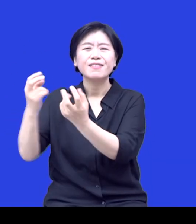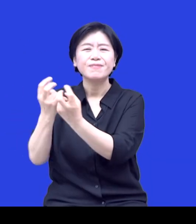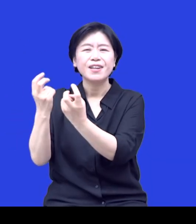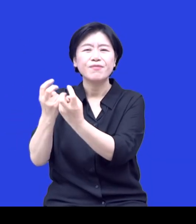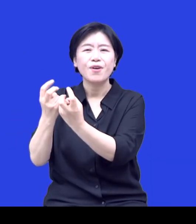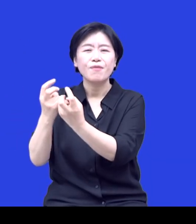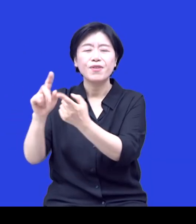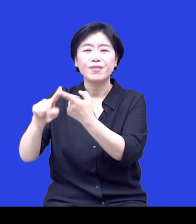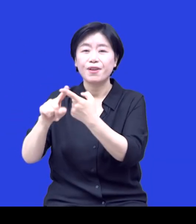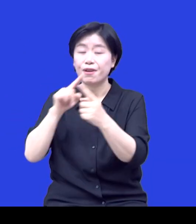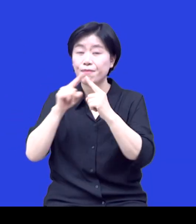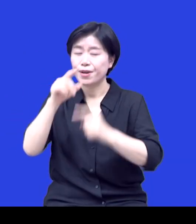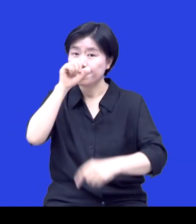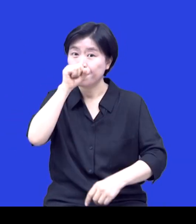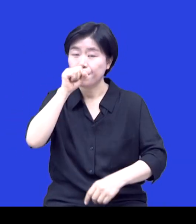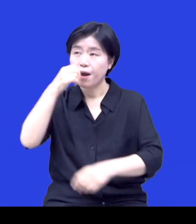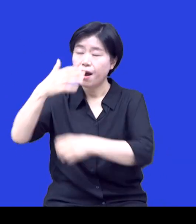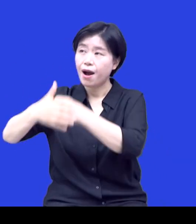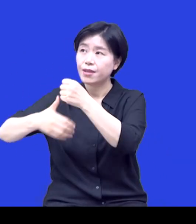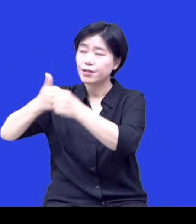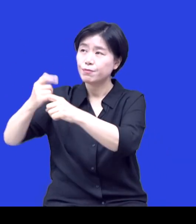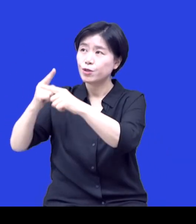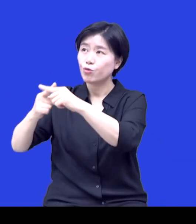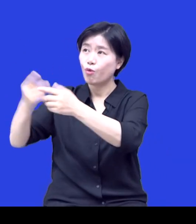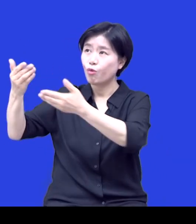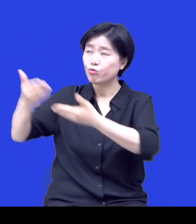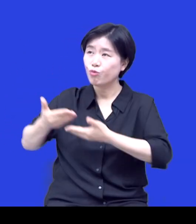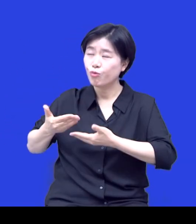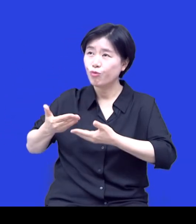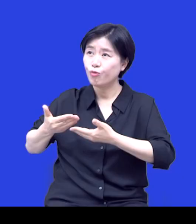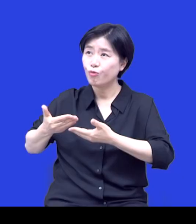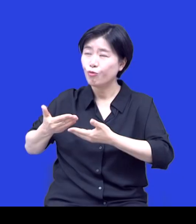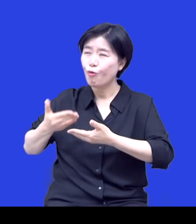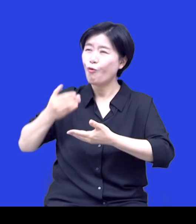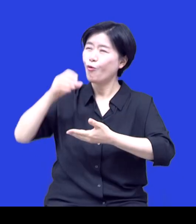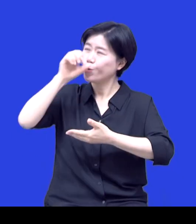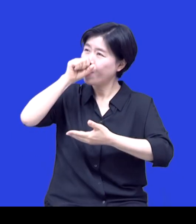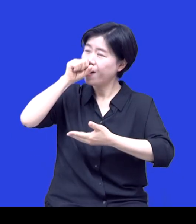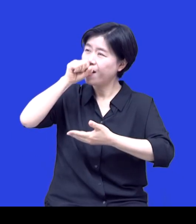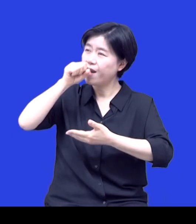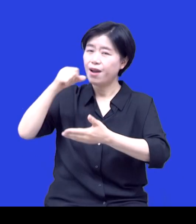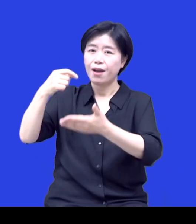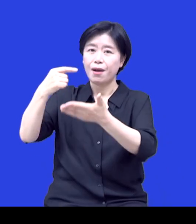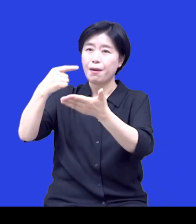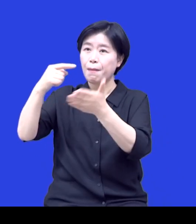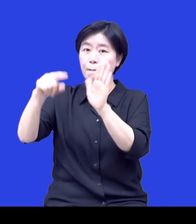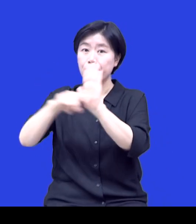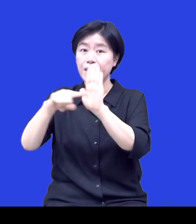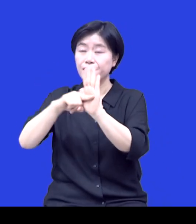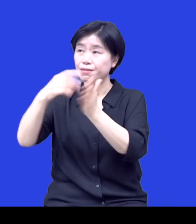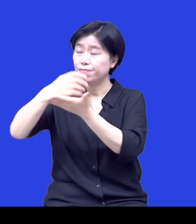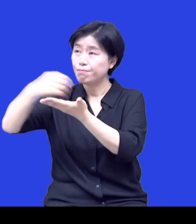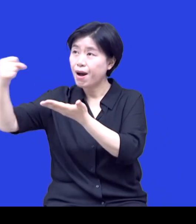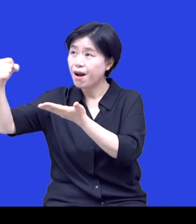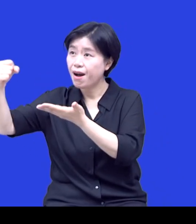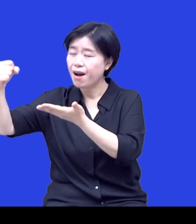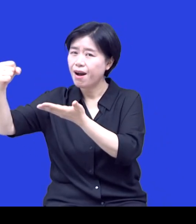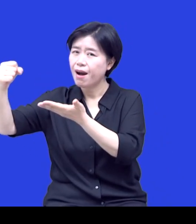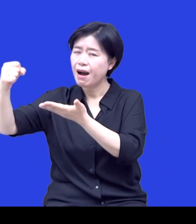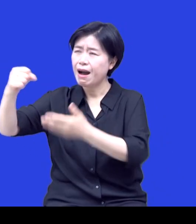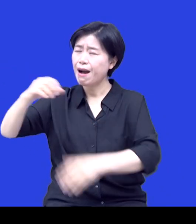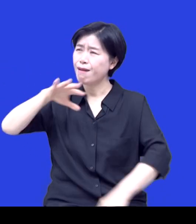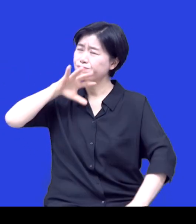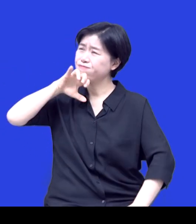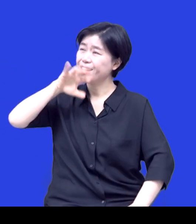네. 빼기는 네. 진짜 빼기 하면은 진짜 왜 뺐지 막 했는데 지금 오늘 말씀 들어보니까 하나님이 그래도 나누기 안 한